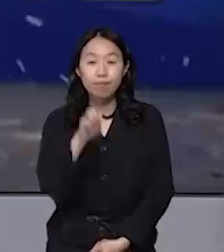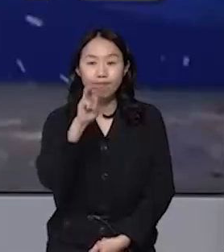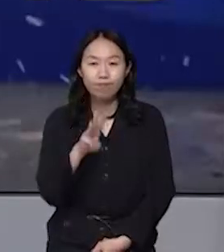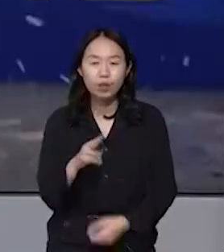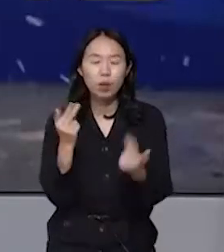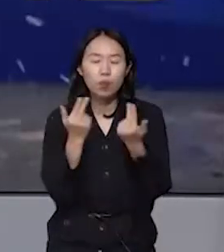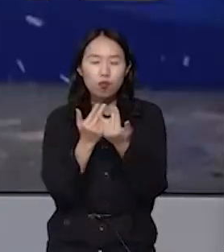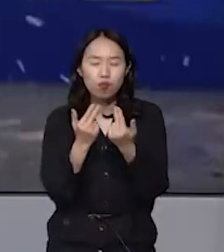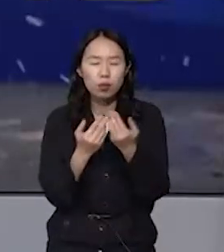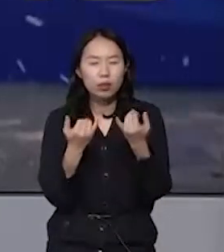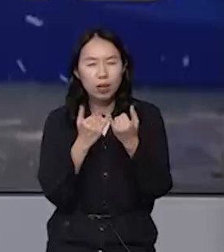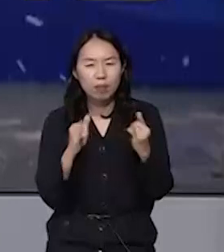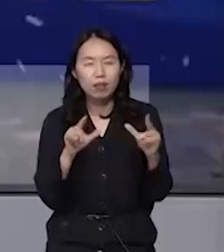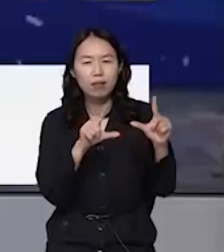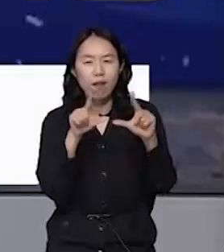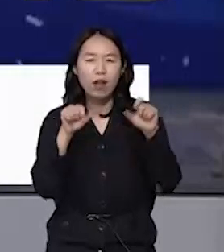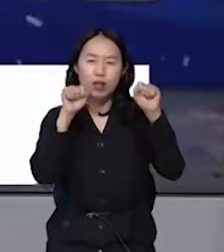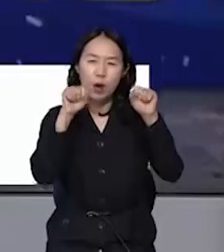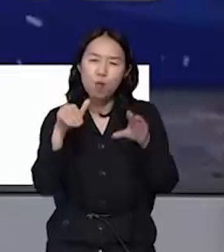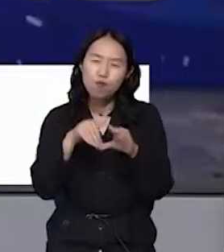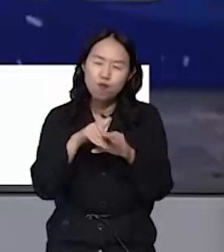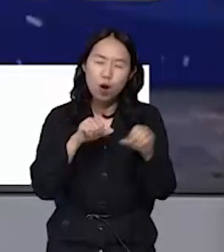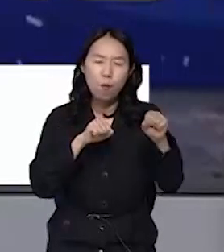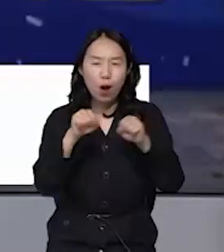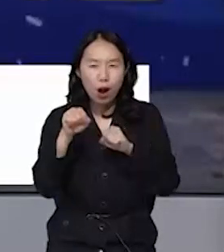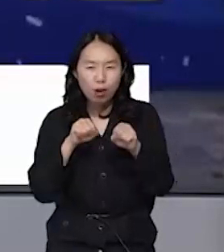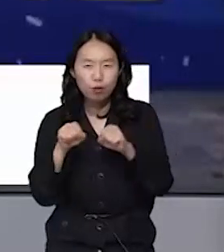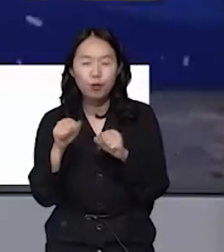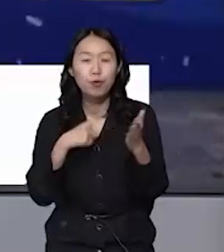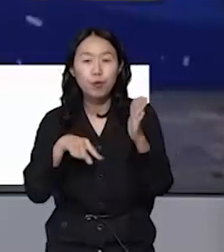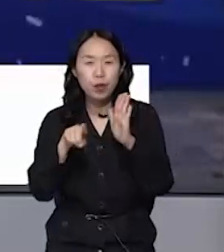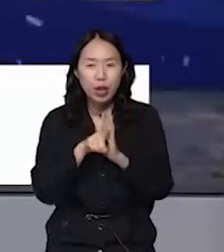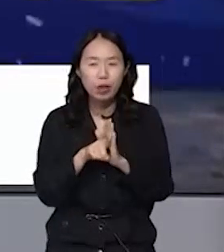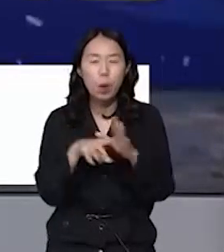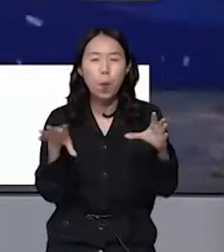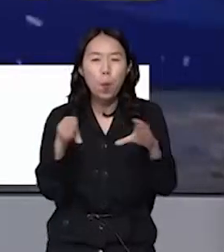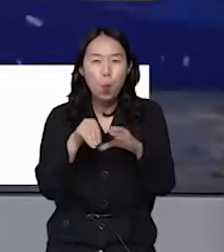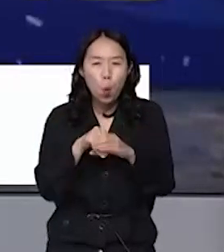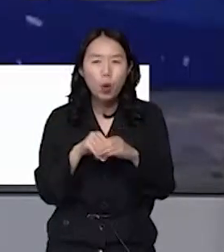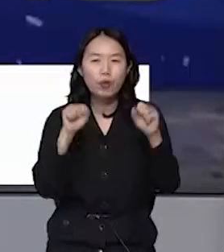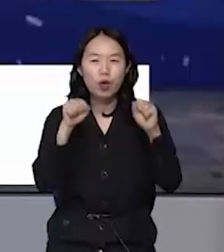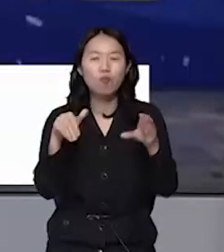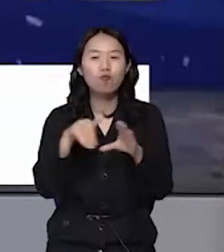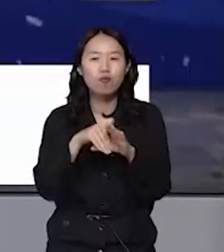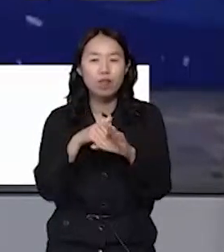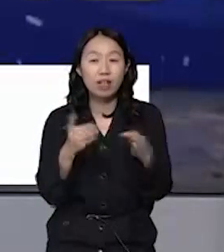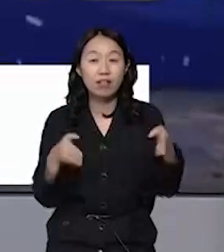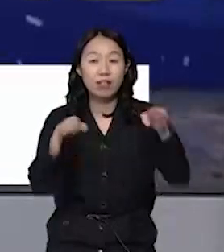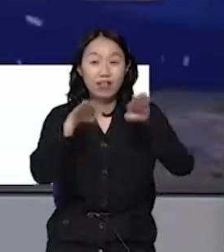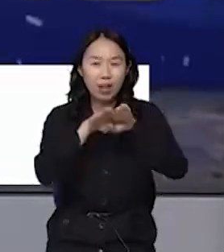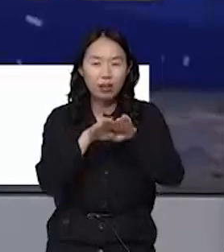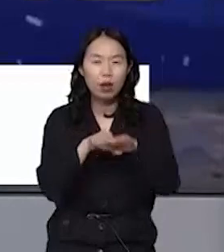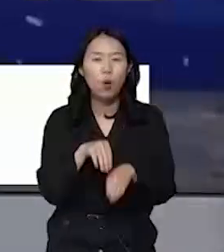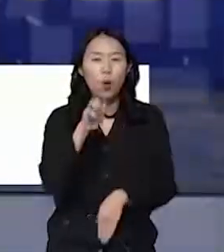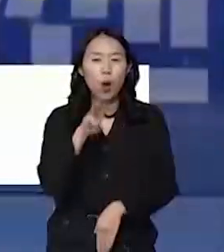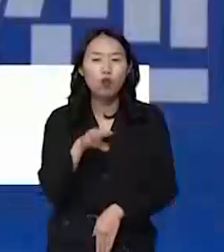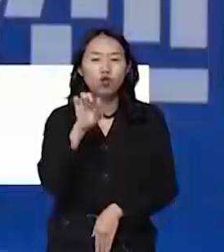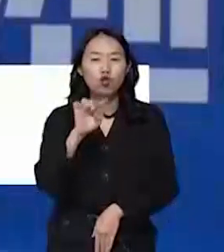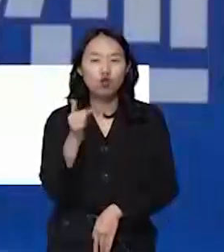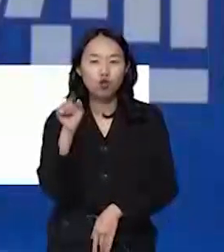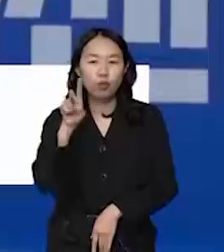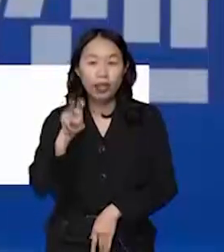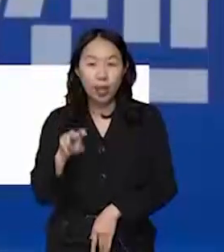광주 북구민들의 생활체육과 문화활동을 위한 복합문화체육센터가 운암동에 조성됩니다.